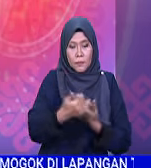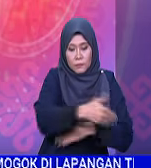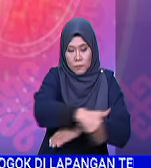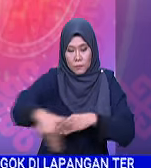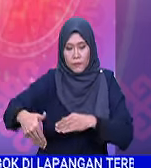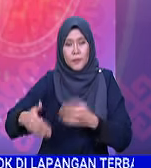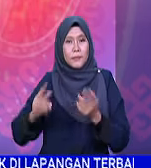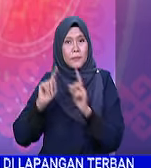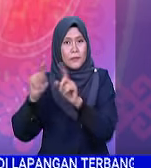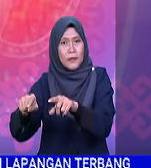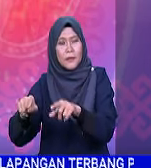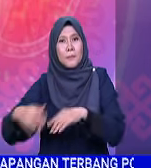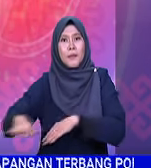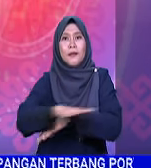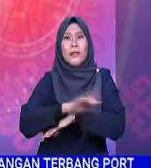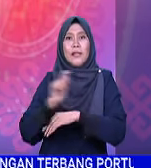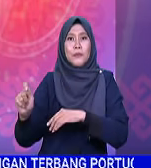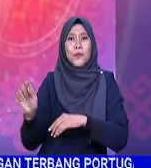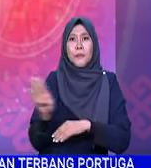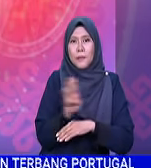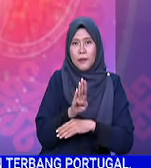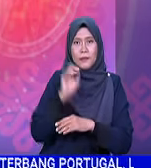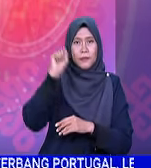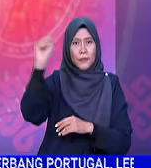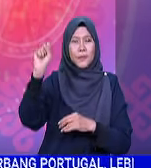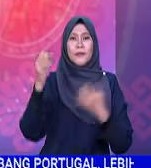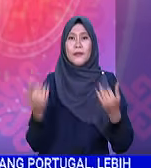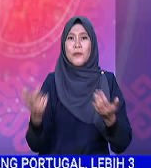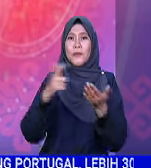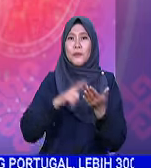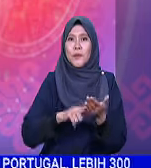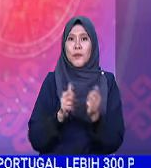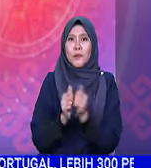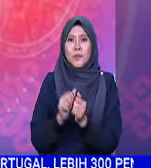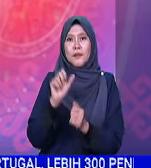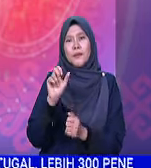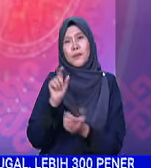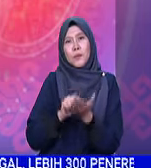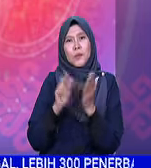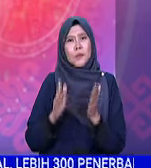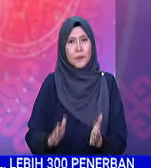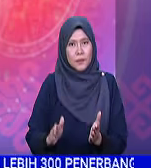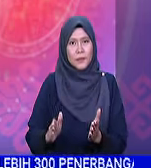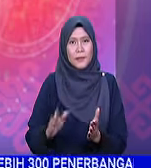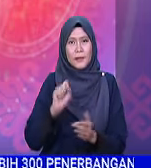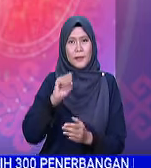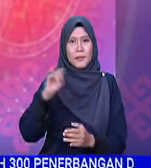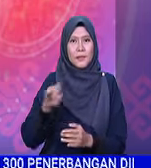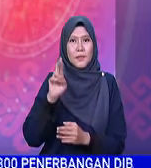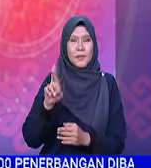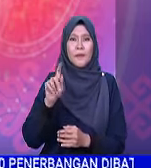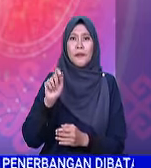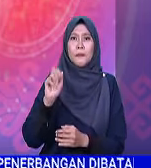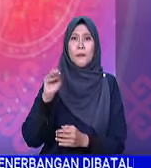ke pantai timur dan pantai barat utara Sabah. Perkembangan lanjut bersama-sama wartawan Saleh Jikri di SJR